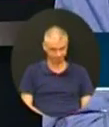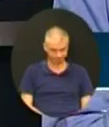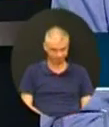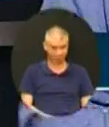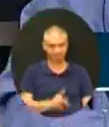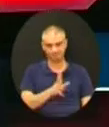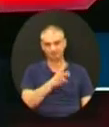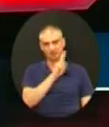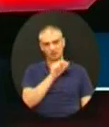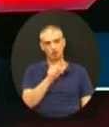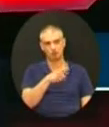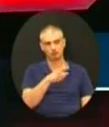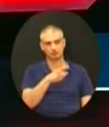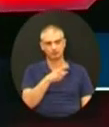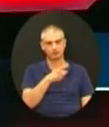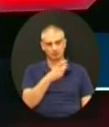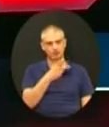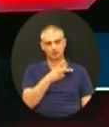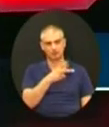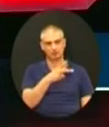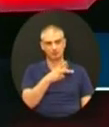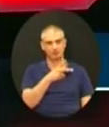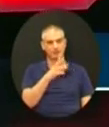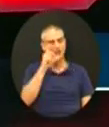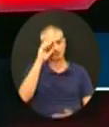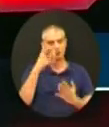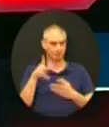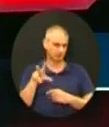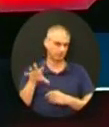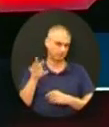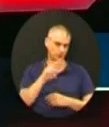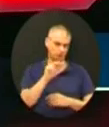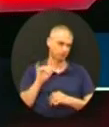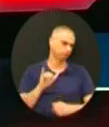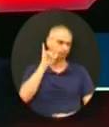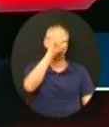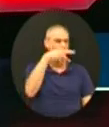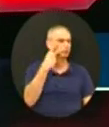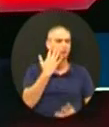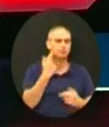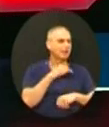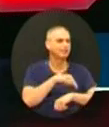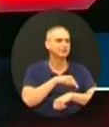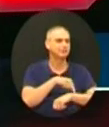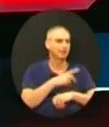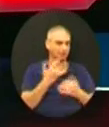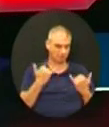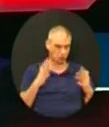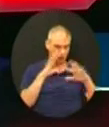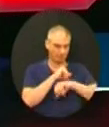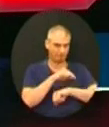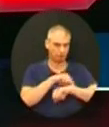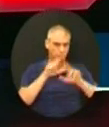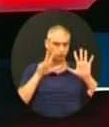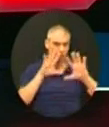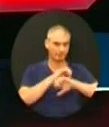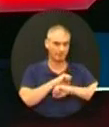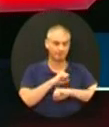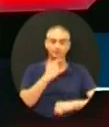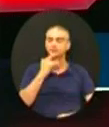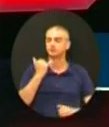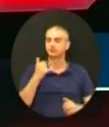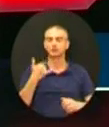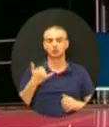זה נושא אבו מאזן לוושינגטון, אנחנו יודעים מתי, מה לוחות הזמנים, זה הערב ב-8? זה